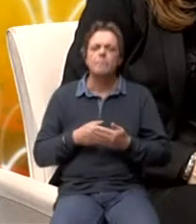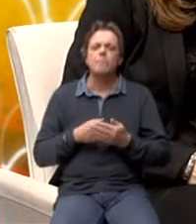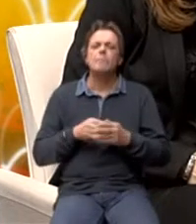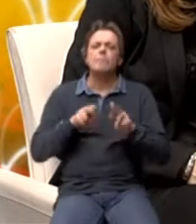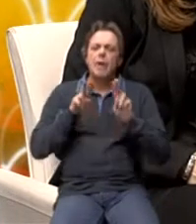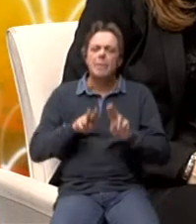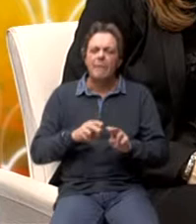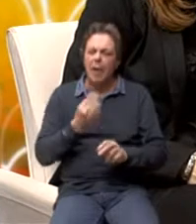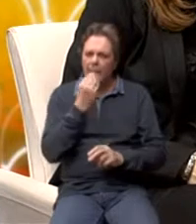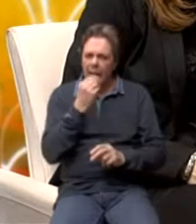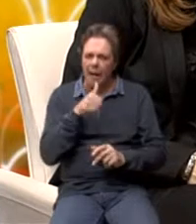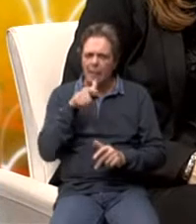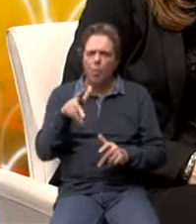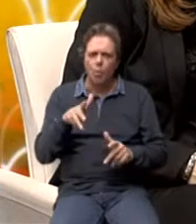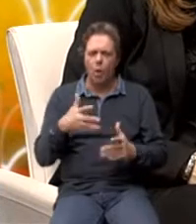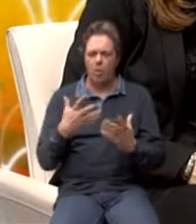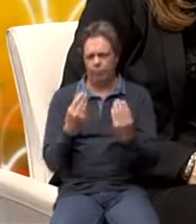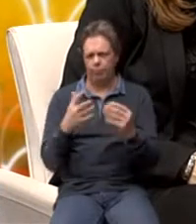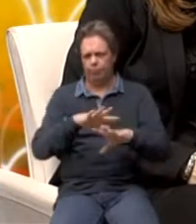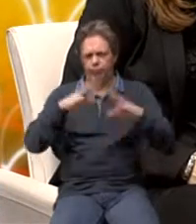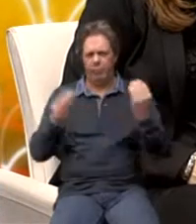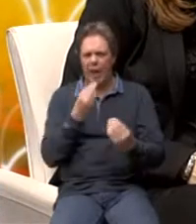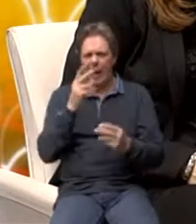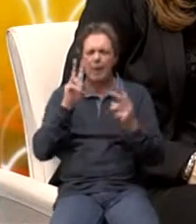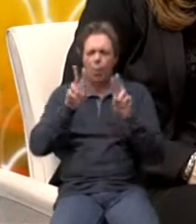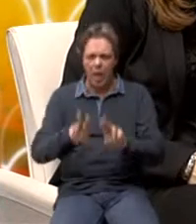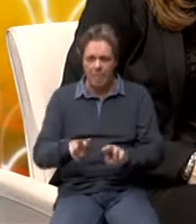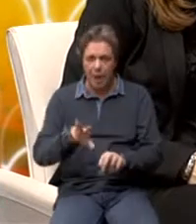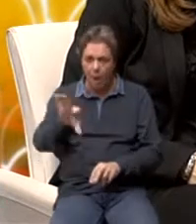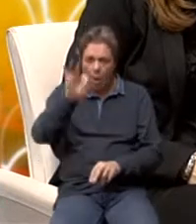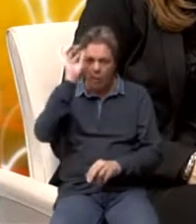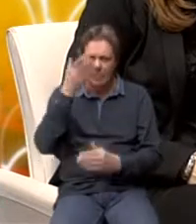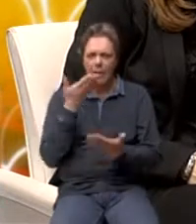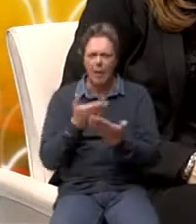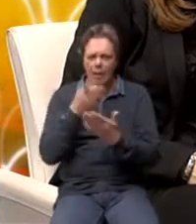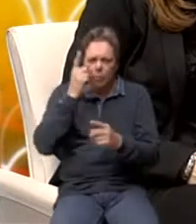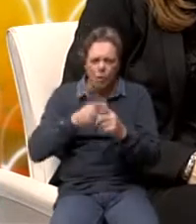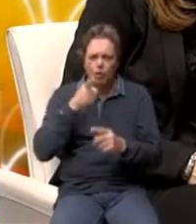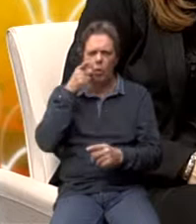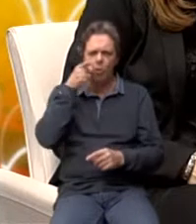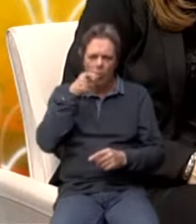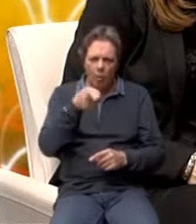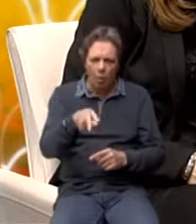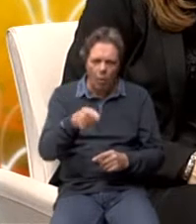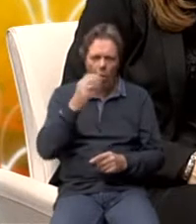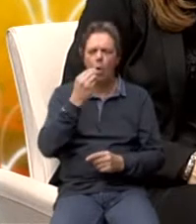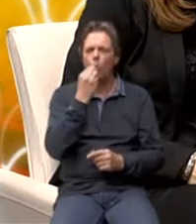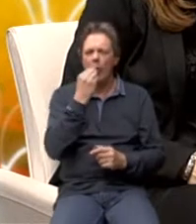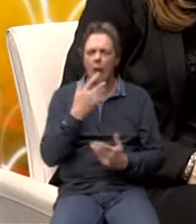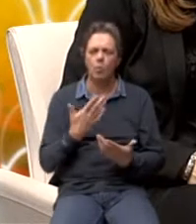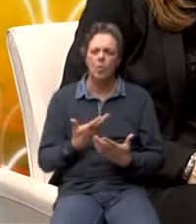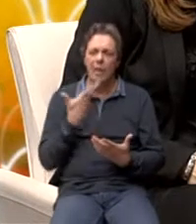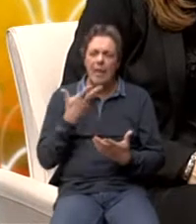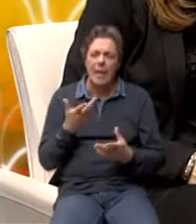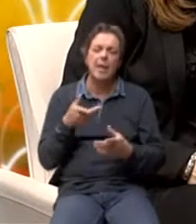prehrane da bi u toj šumi hrana koja se nalazi na tržištu odabrao točno određene hrane i